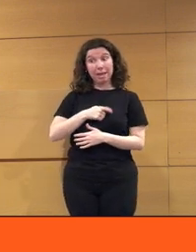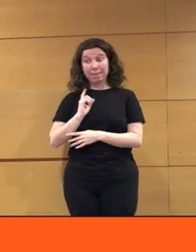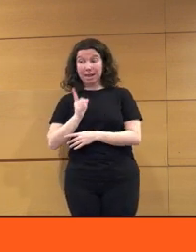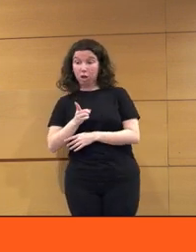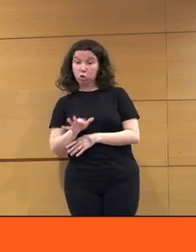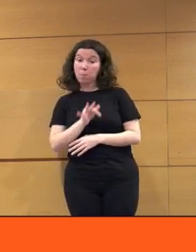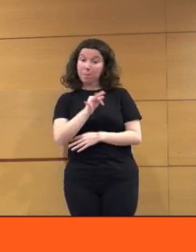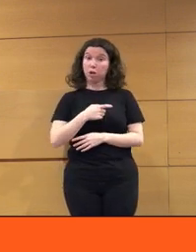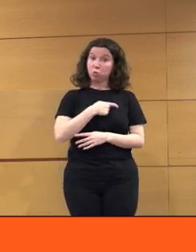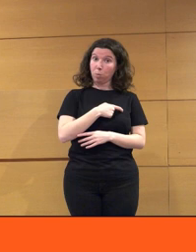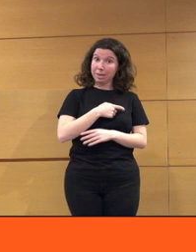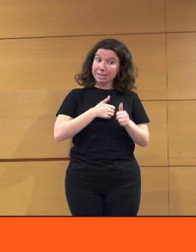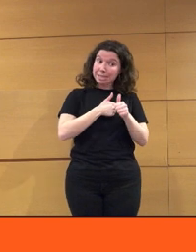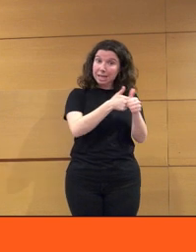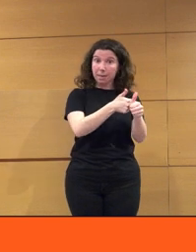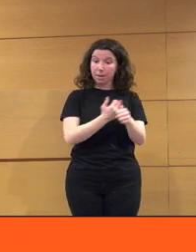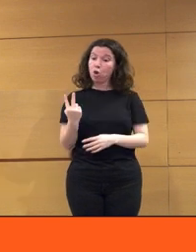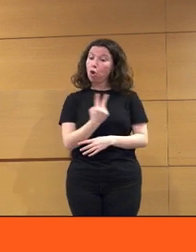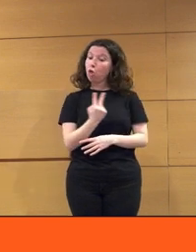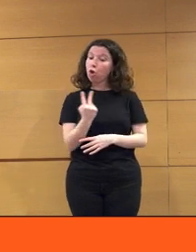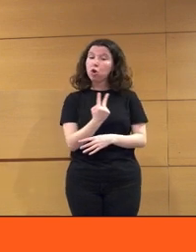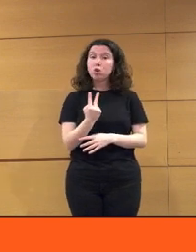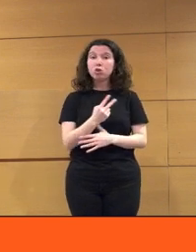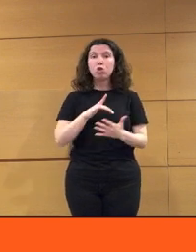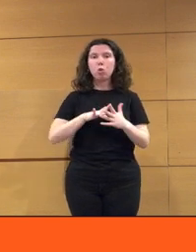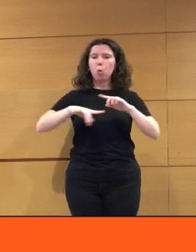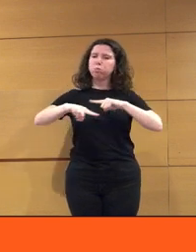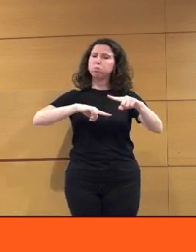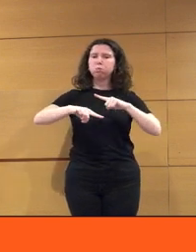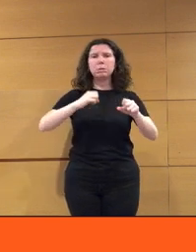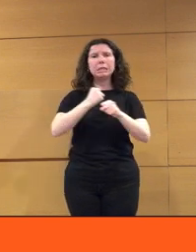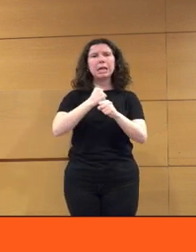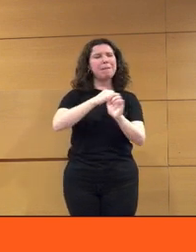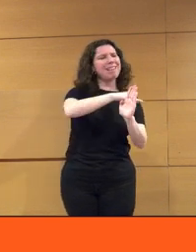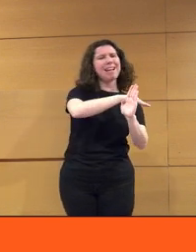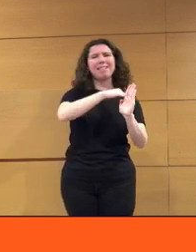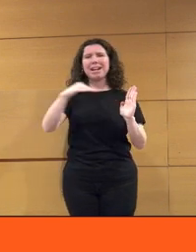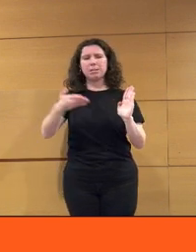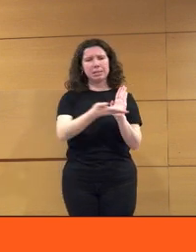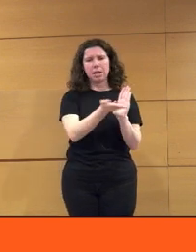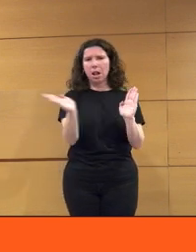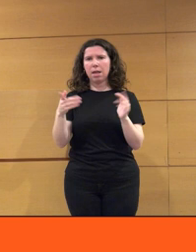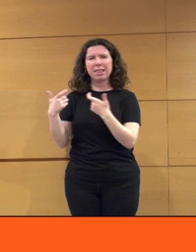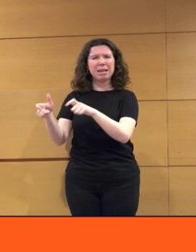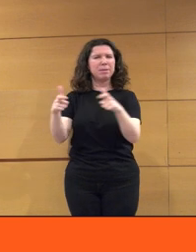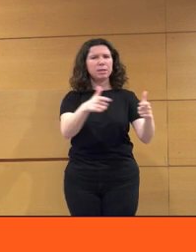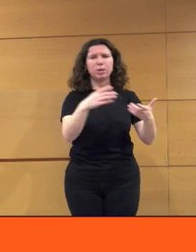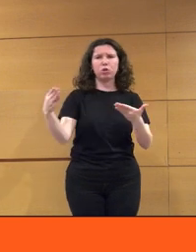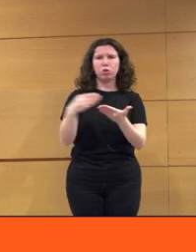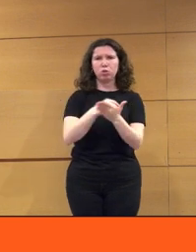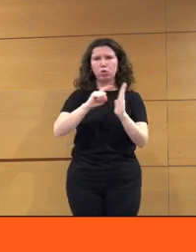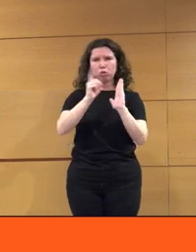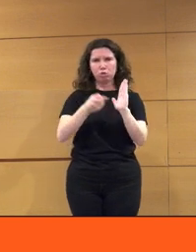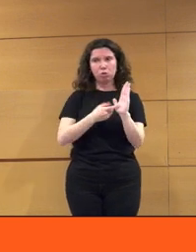de seguiment que estableixen una mica línies de treball, que seran línies de treball transversals per tots els departaments. I aquí teniu